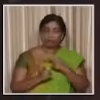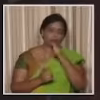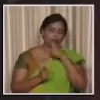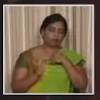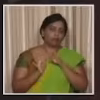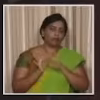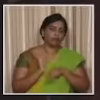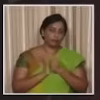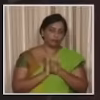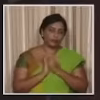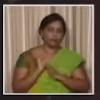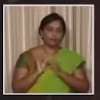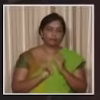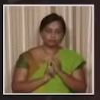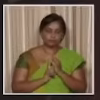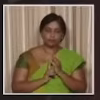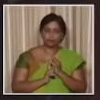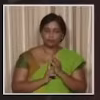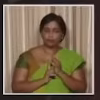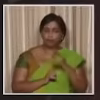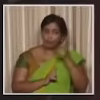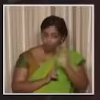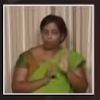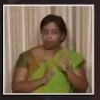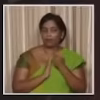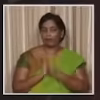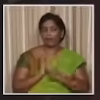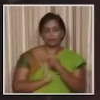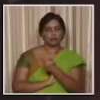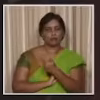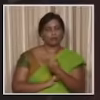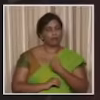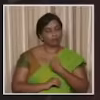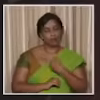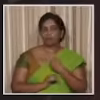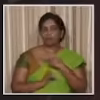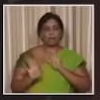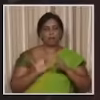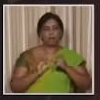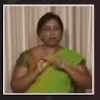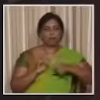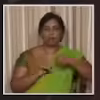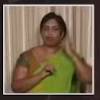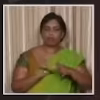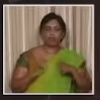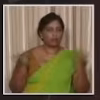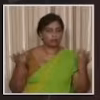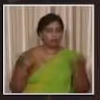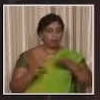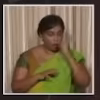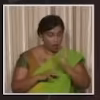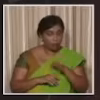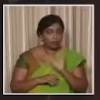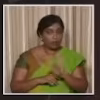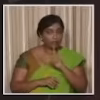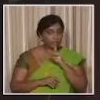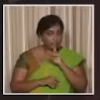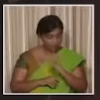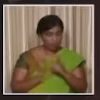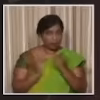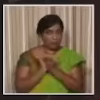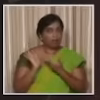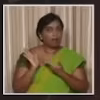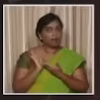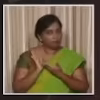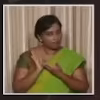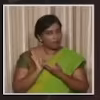නියතමානීව ගරු මන්ත්‍රීතුමා හොඳයි පාලක මණ්ඩලයේ අනුමත කළා තියෙනවනම් මේක නීත්‍යානුකූලයි මගේ තර්කය පාලක මණ්ඩලයේ අනුමත කළා නැහැ කියලා ඒක අනුමත කළා තියෙනවා කියලා තමුන්නාස්සලක ඩොකියුමන්ට් එකක්